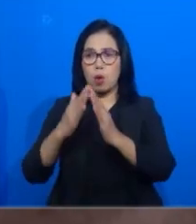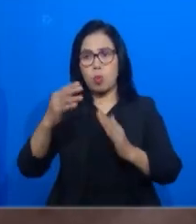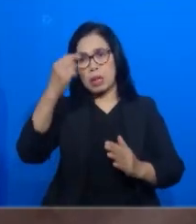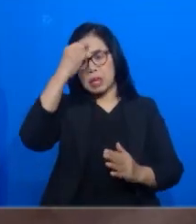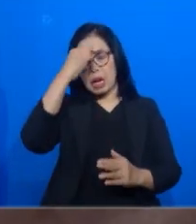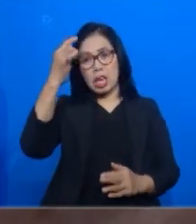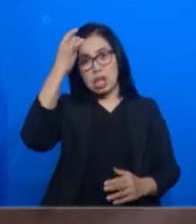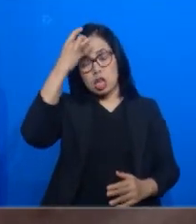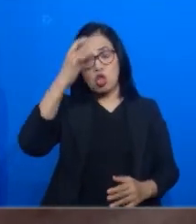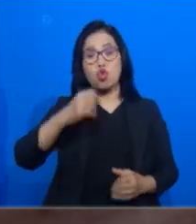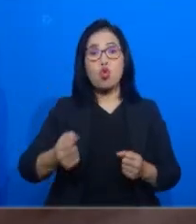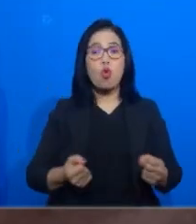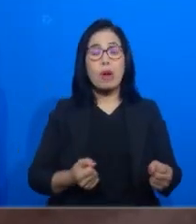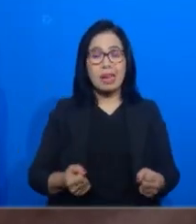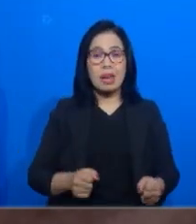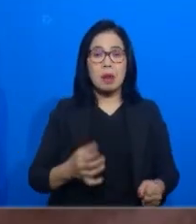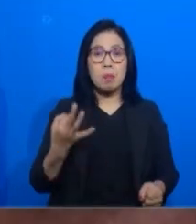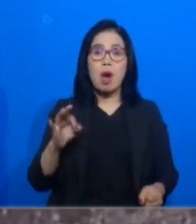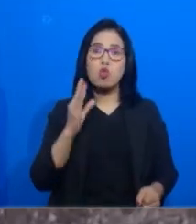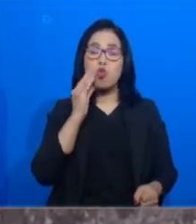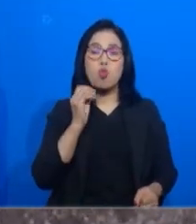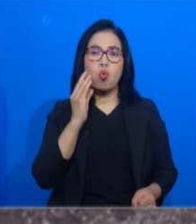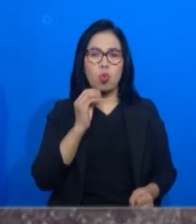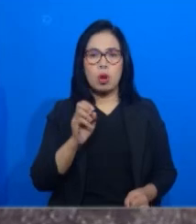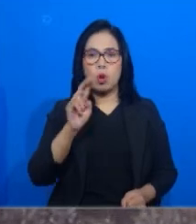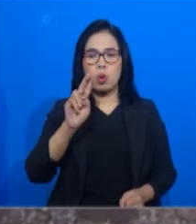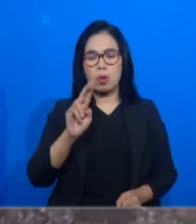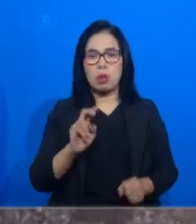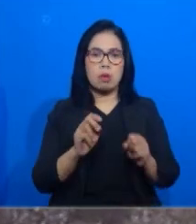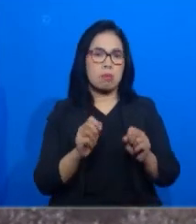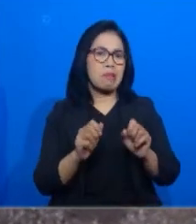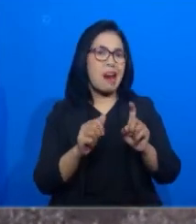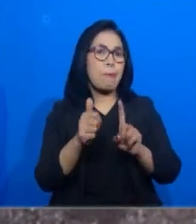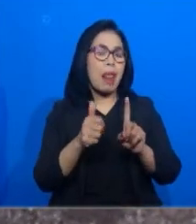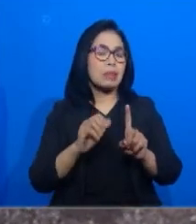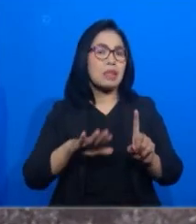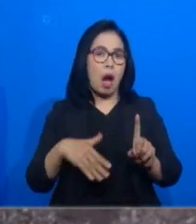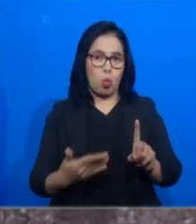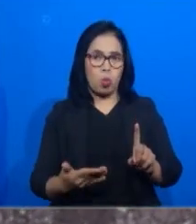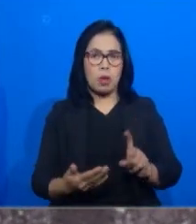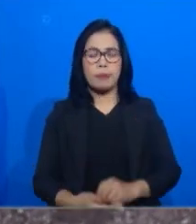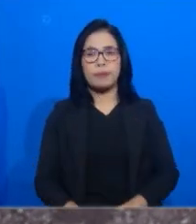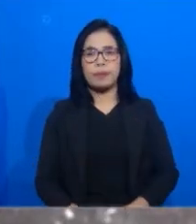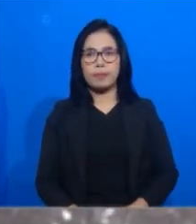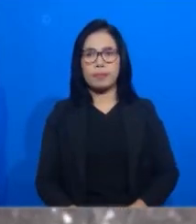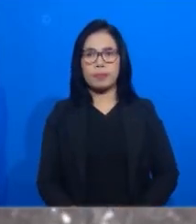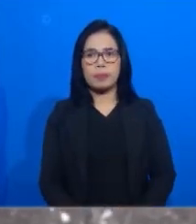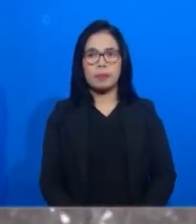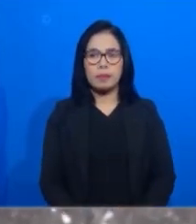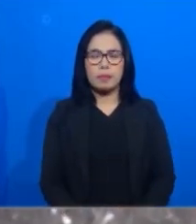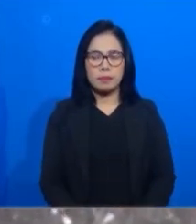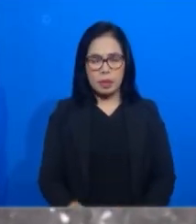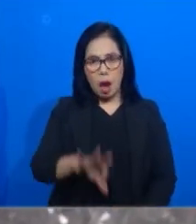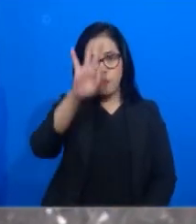sopir yang diketahui baru berusia 16 tahun dan dua penumpang lainnya selamat serta tidak mengalami luka. Kadit Gakum Satlantas